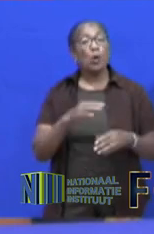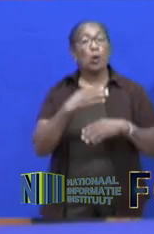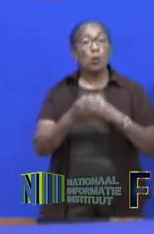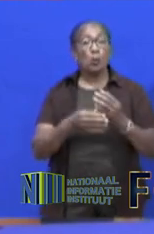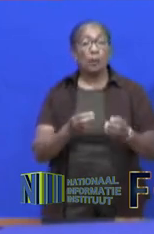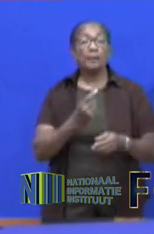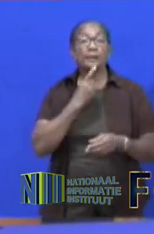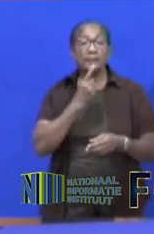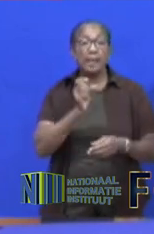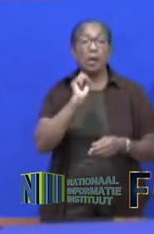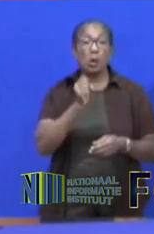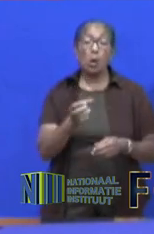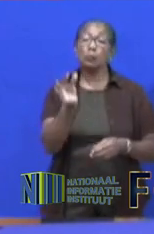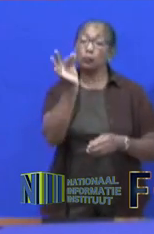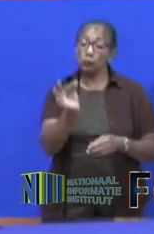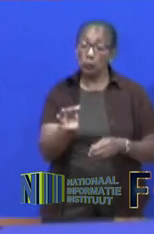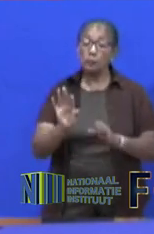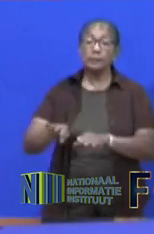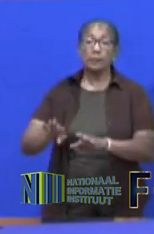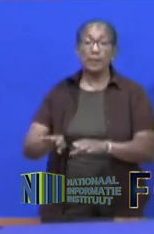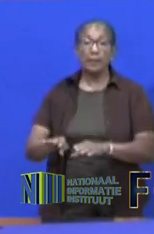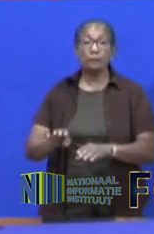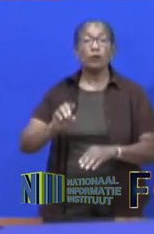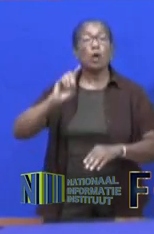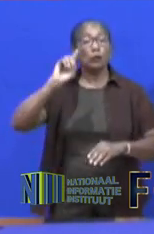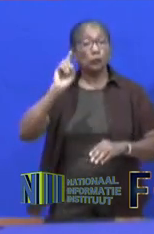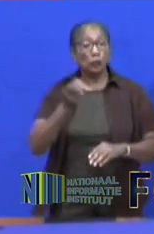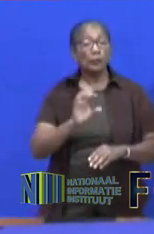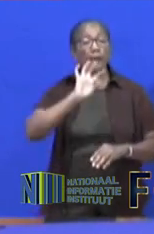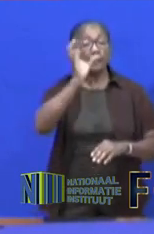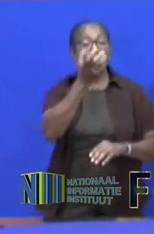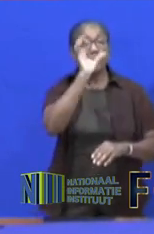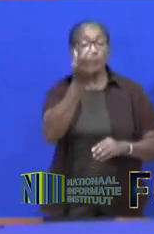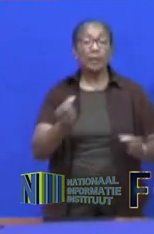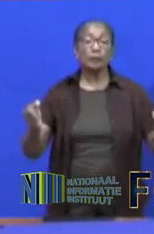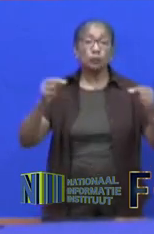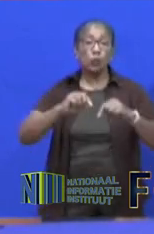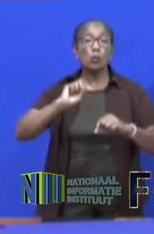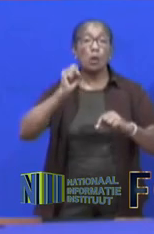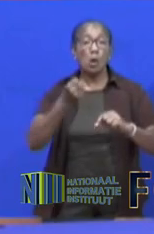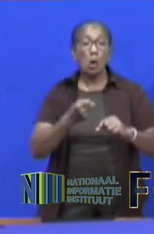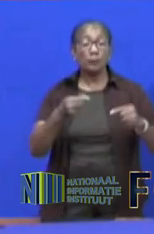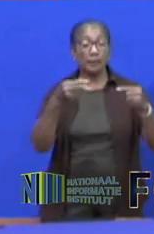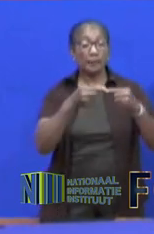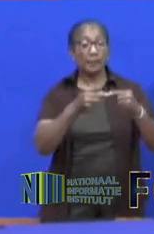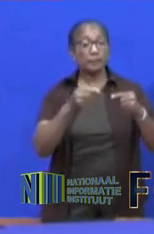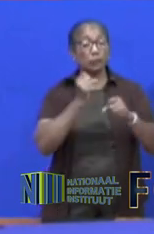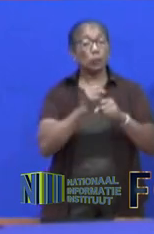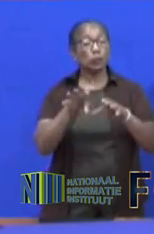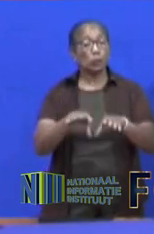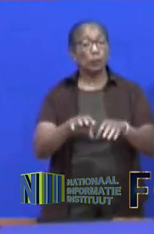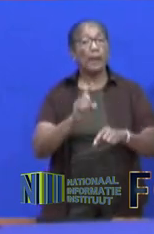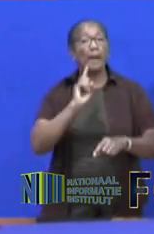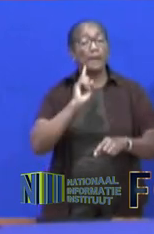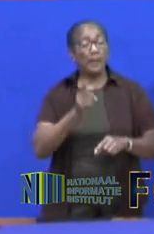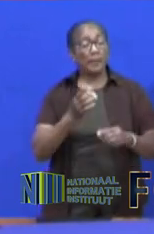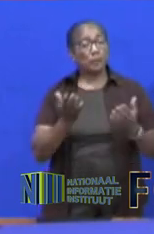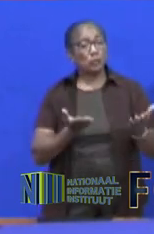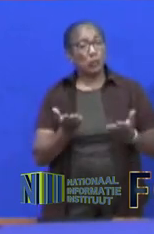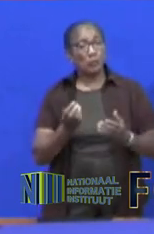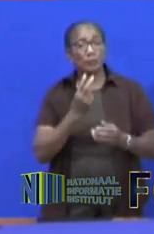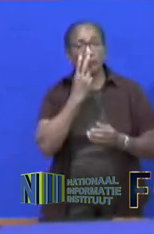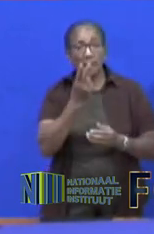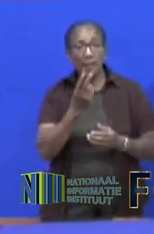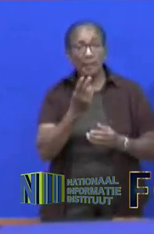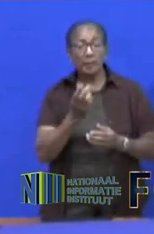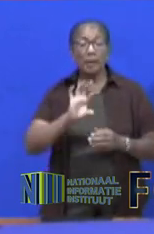worden aangezegd om thuis te blijven totdat de ambulance is gearriveerd om de test af te nemen. Toch blijkt bij